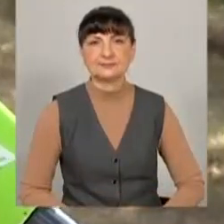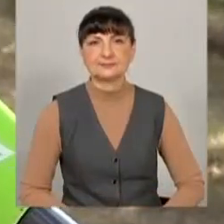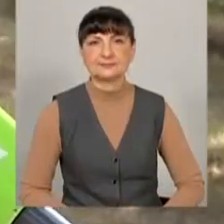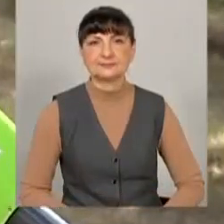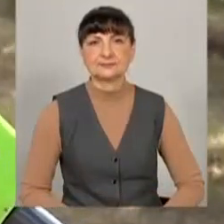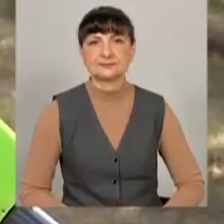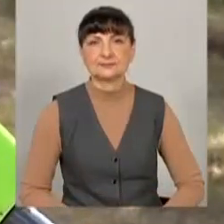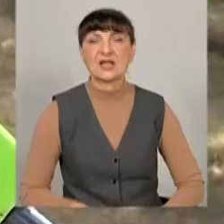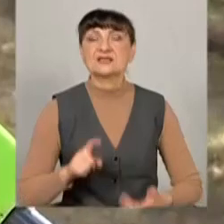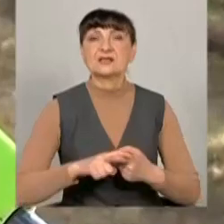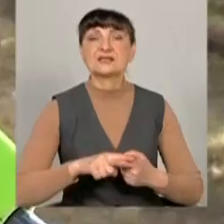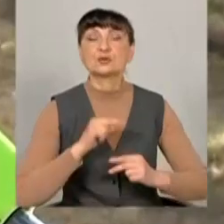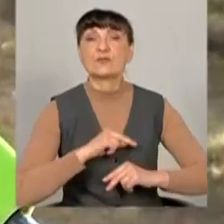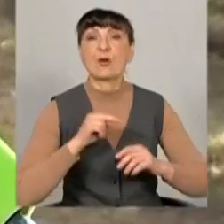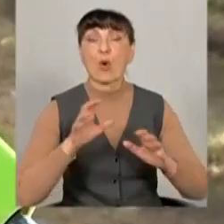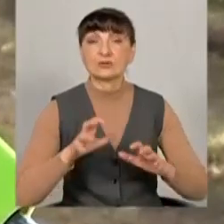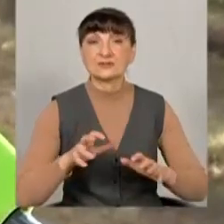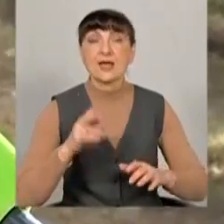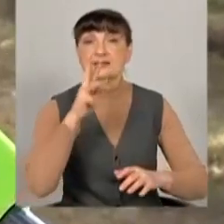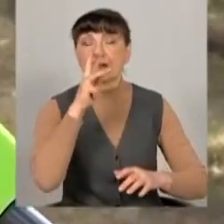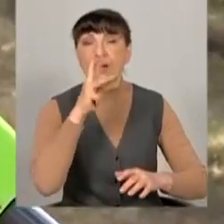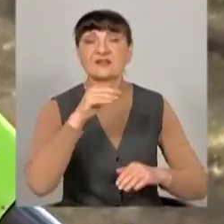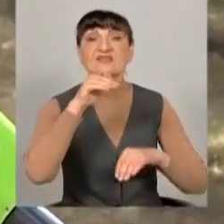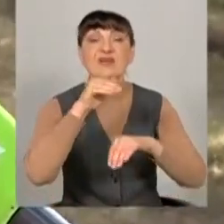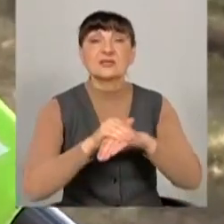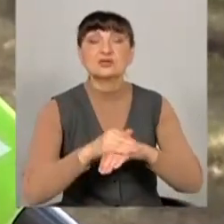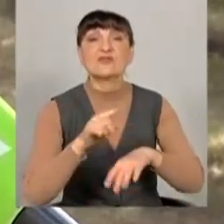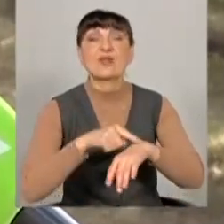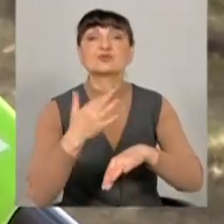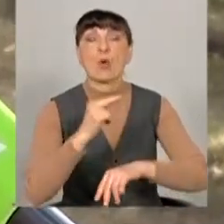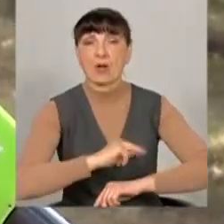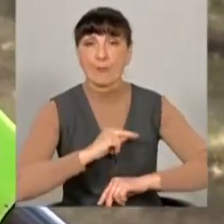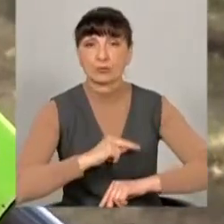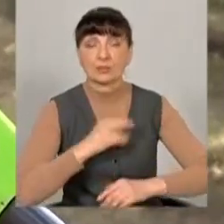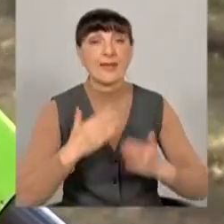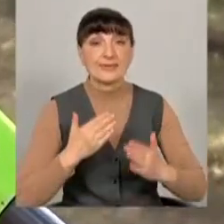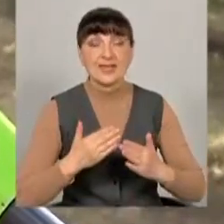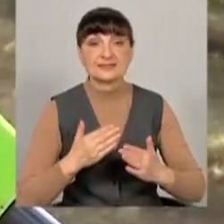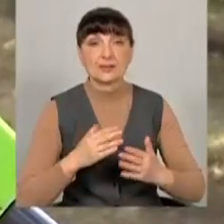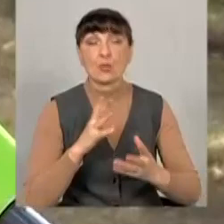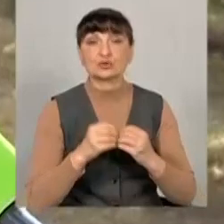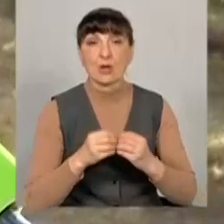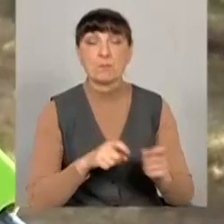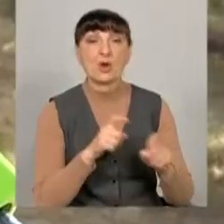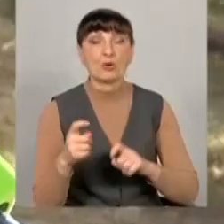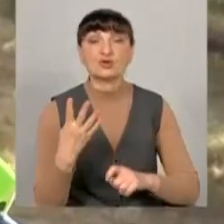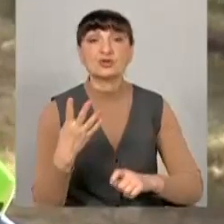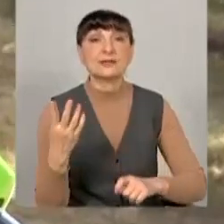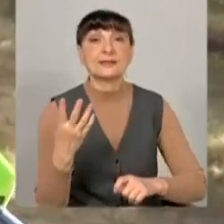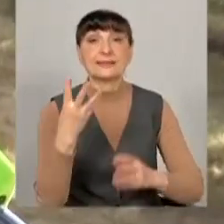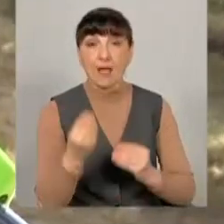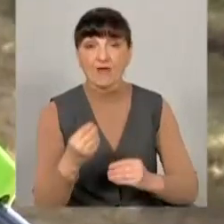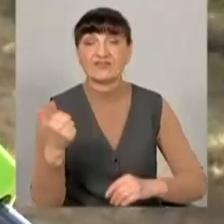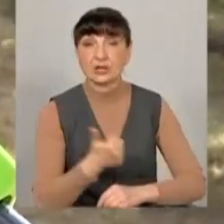Согласно трудовому кодексу, заработная плата оплачивается за фактическое отработанное время. Соответственно, если при введении переходе четырехдневного